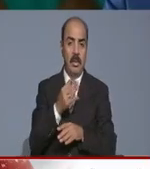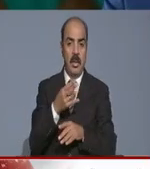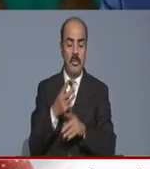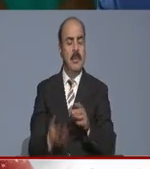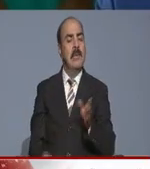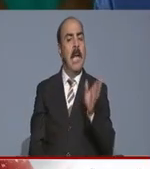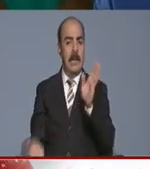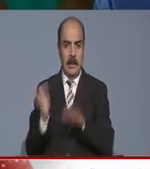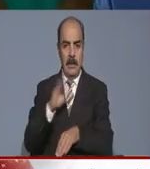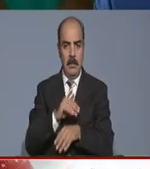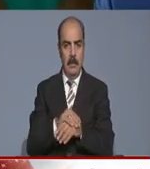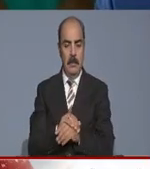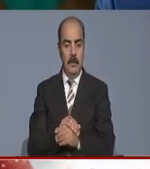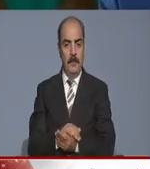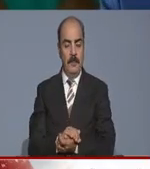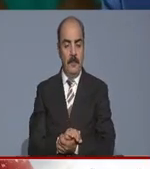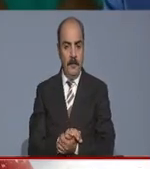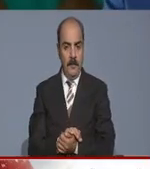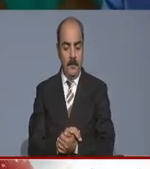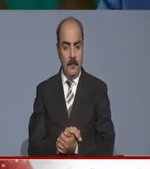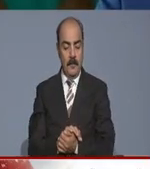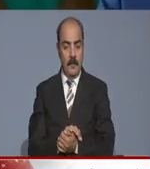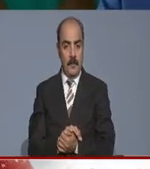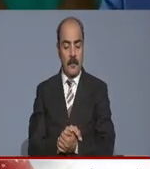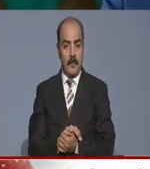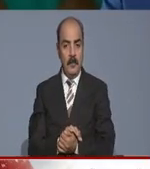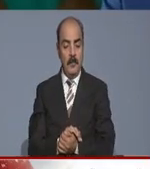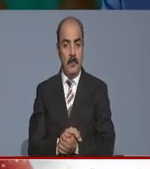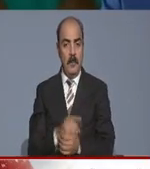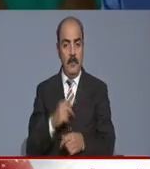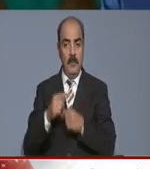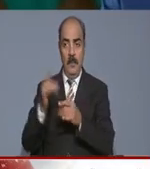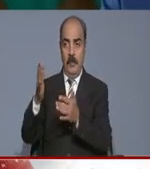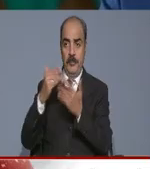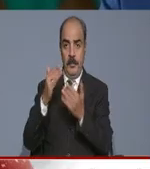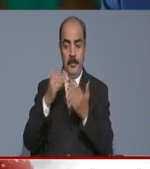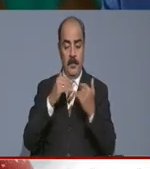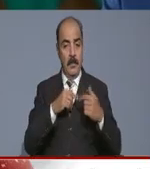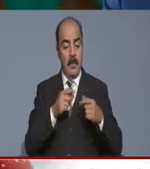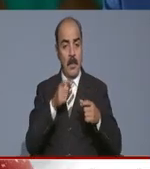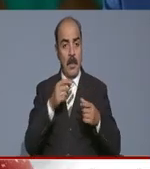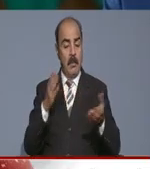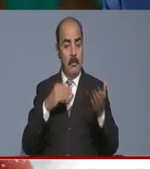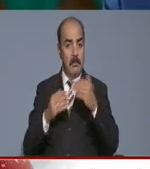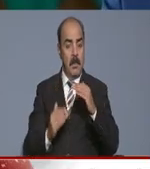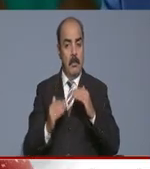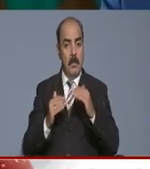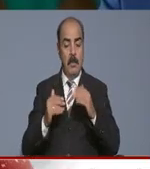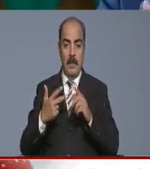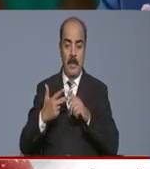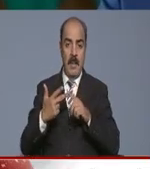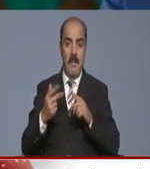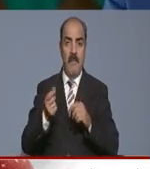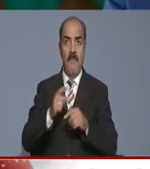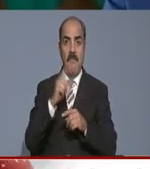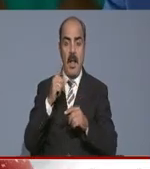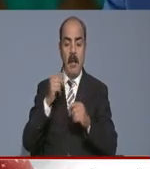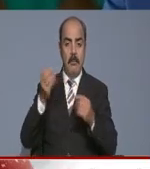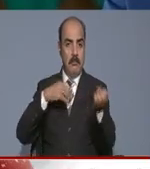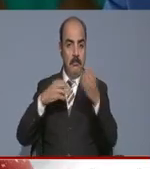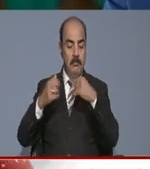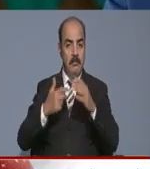2022 و2023، وكذلك إن الواردات من البريكس تمثل المرتبة الثالثة من واردات